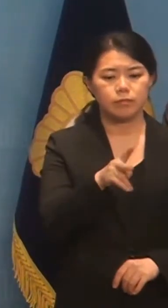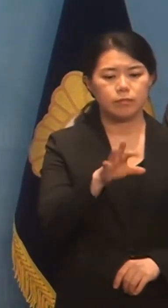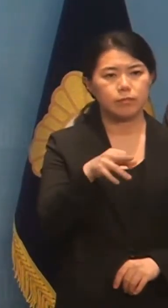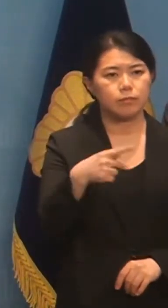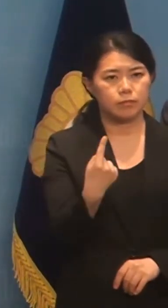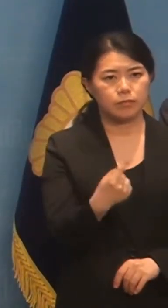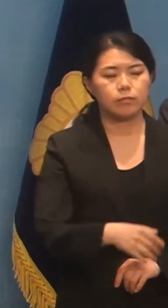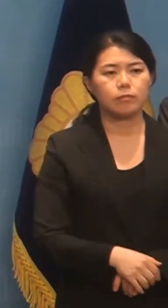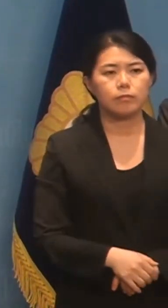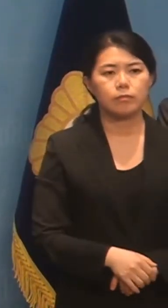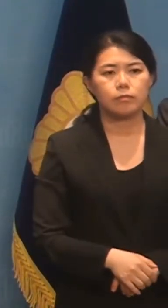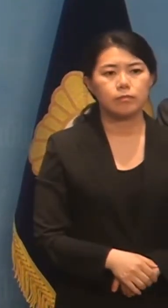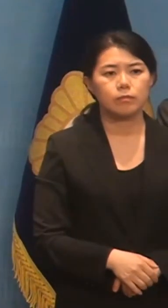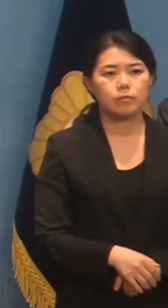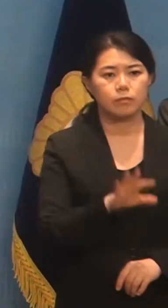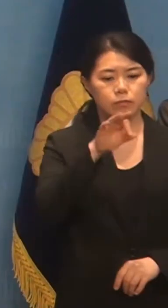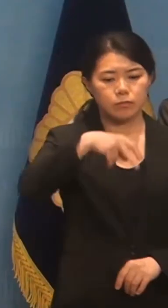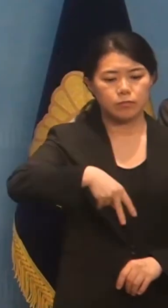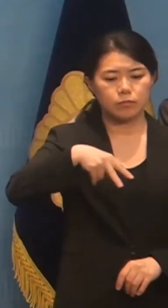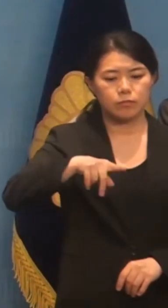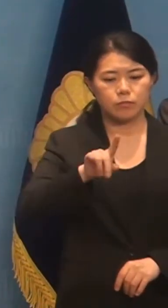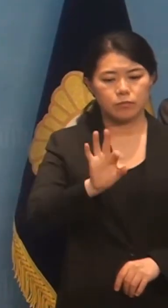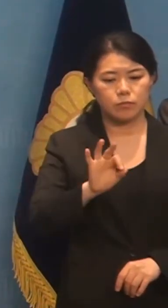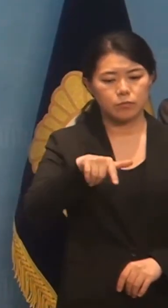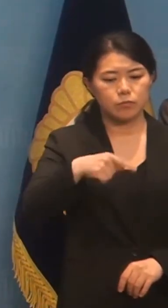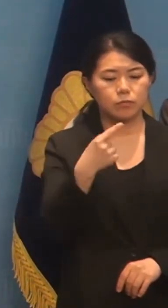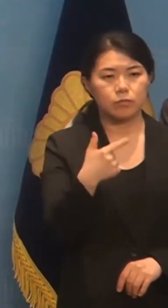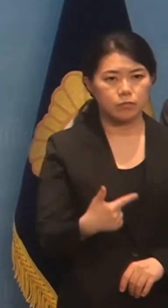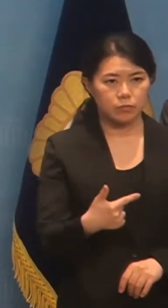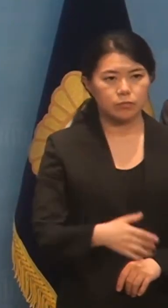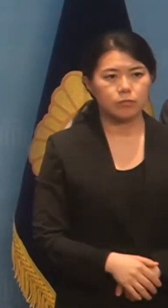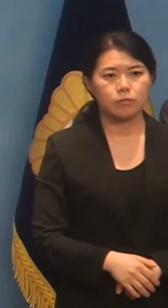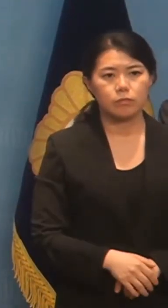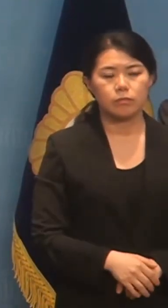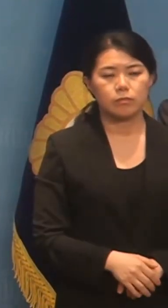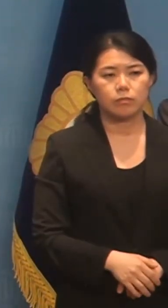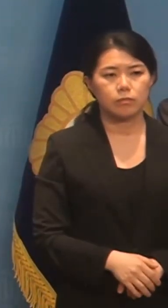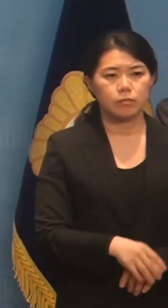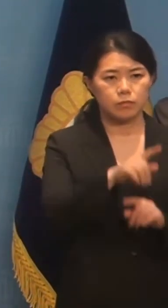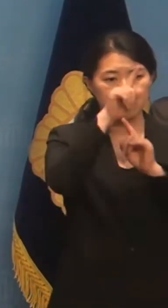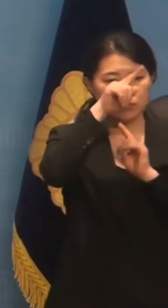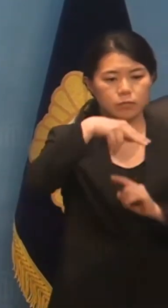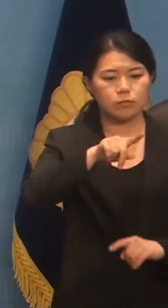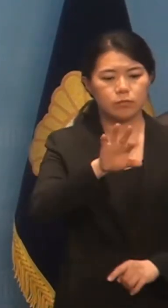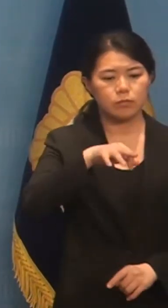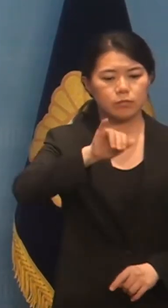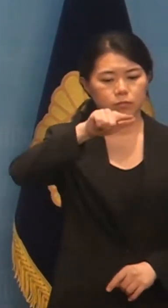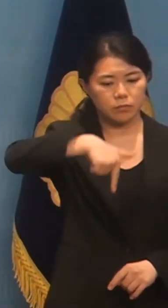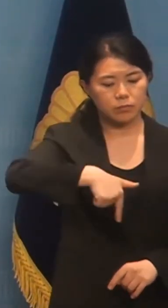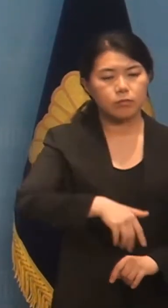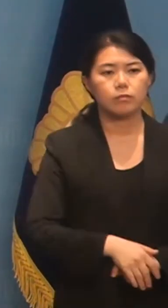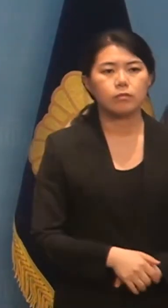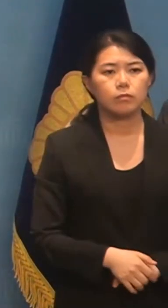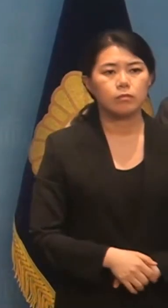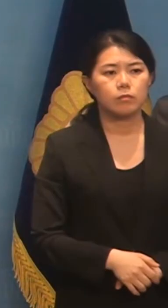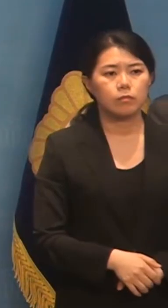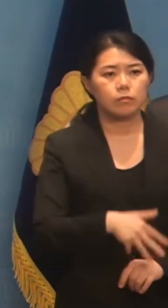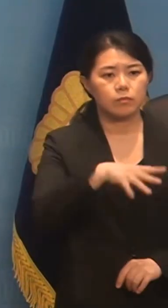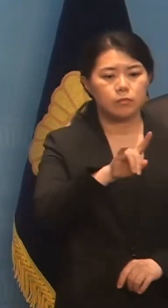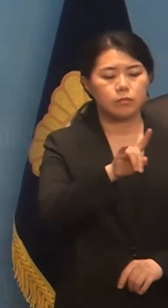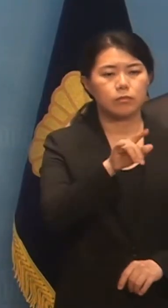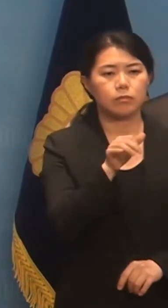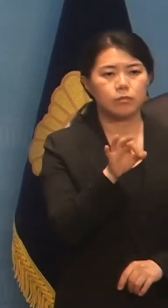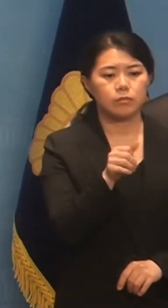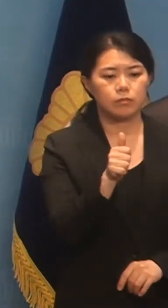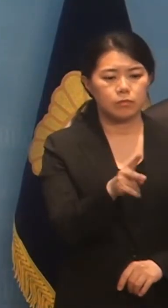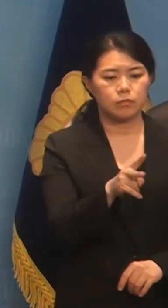의원님 함께해 주셨습니다. 유성권 의원님 함께해 주셨습니다. 그리고 이상식 의원님 함께해 주셨습니다. 최현일